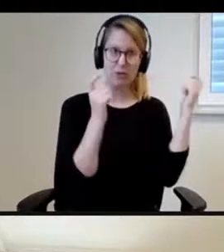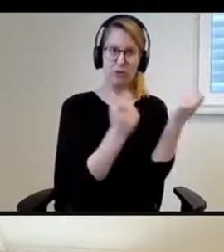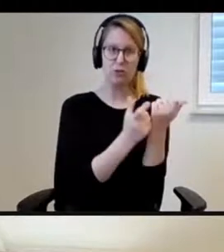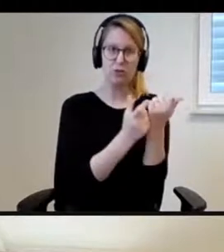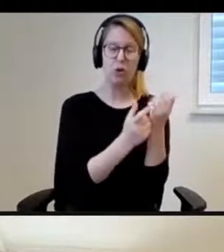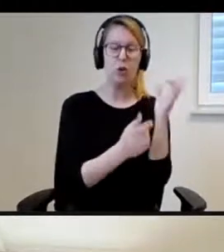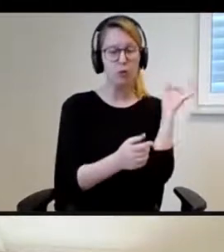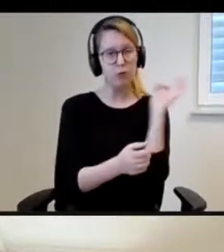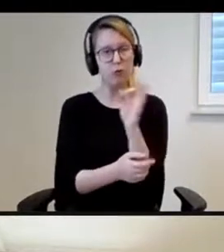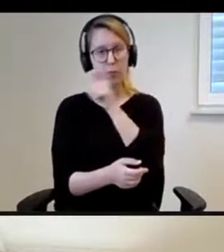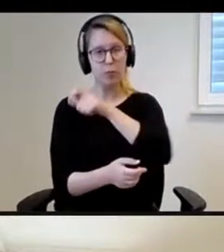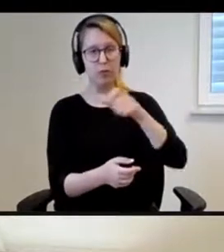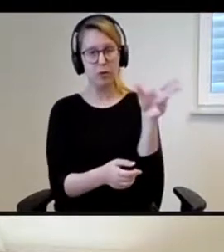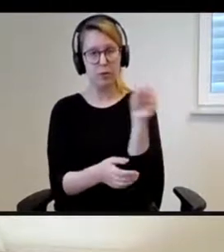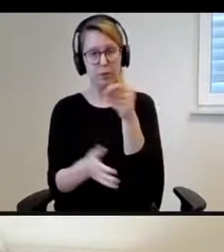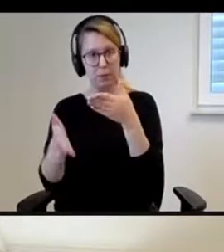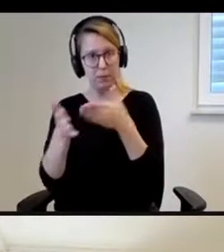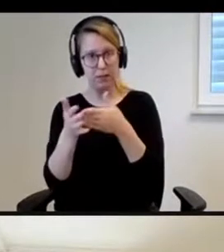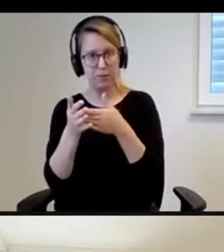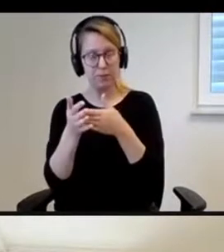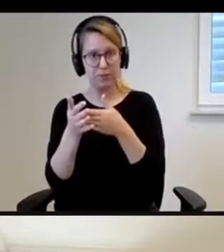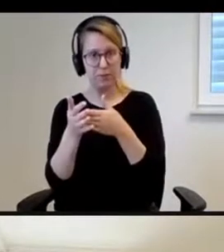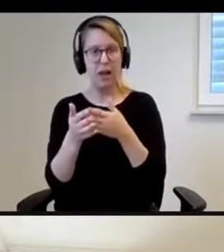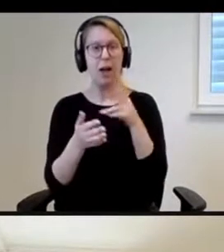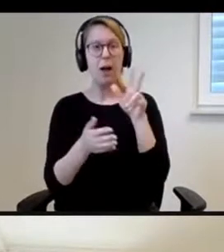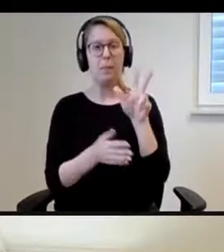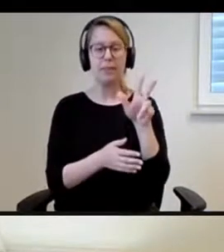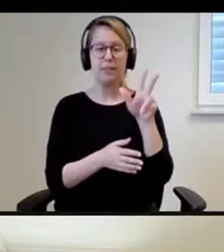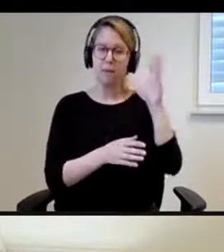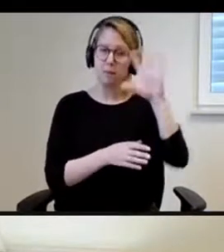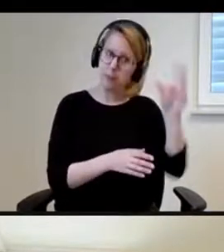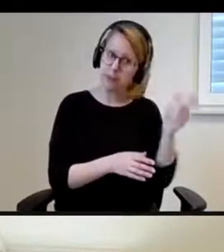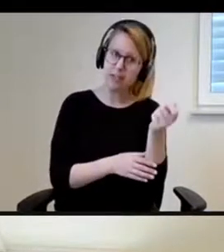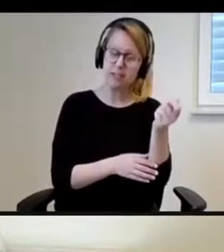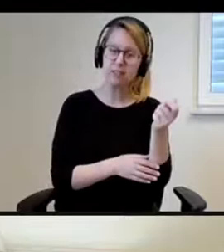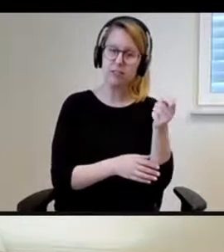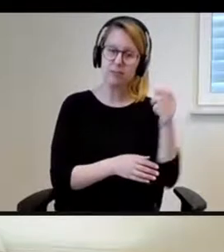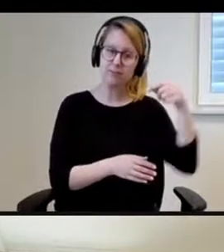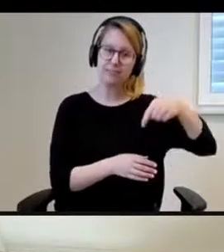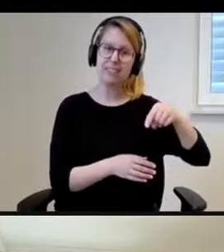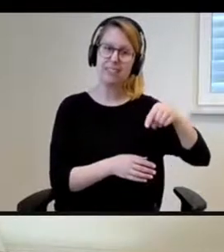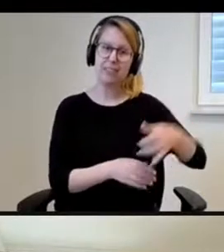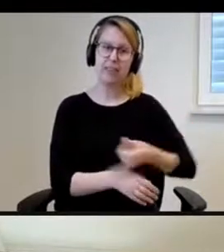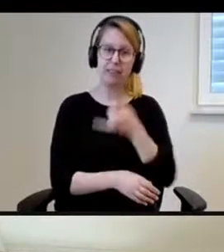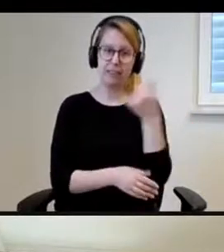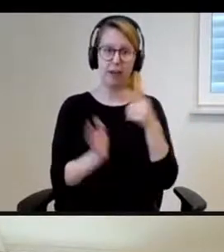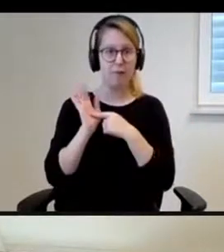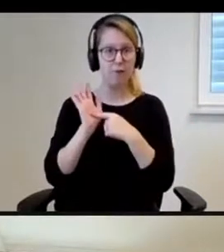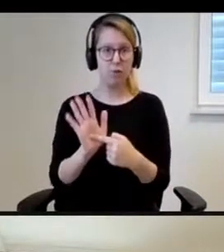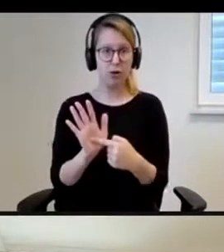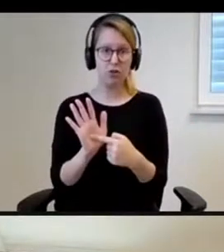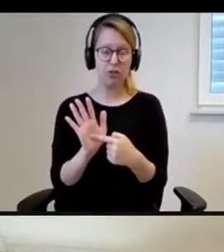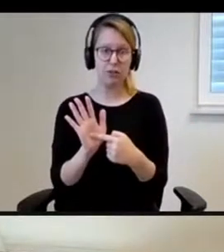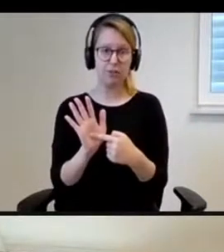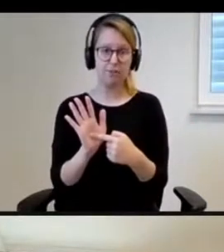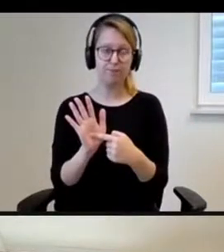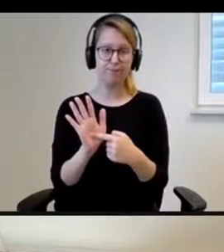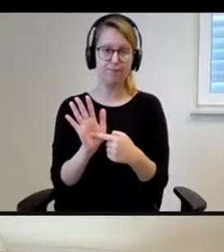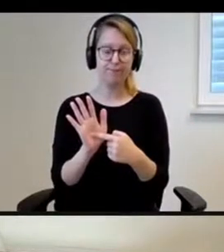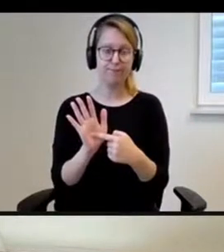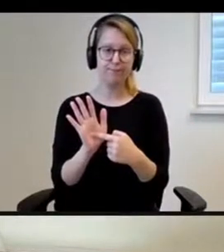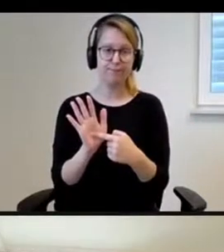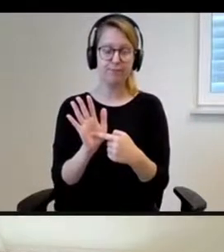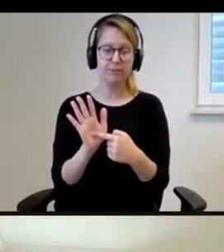cette année, prévoit un ensemble ambitieux d'actions et d'initiatives